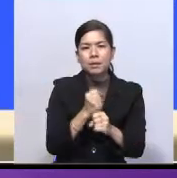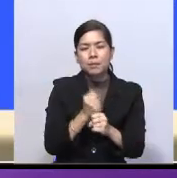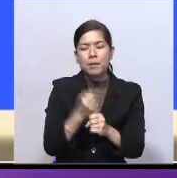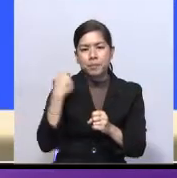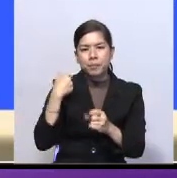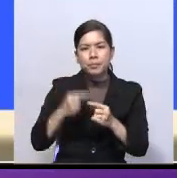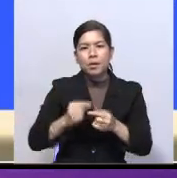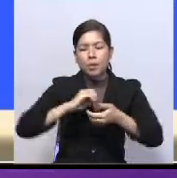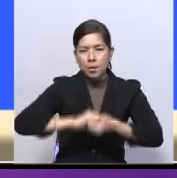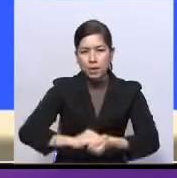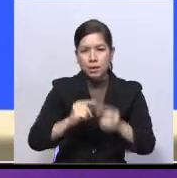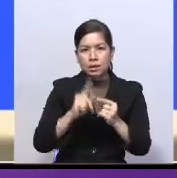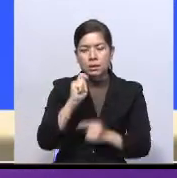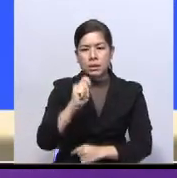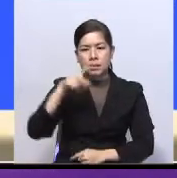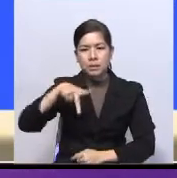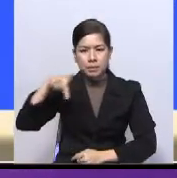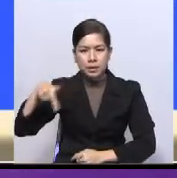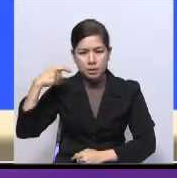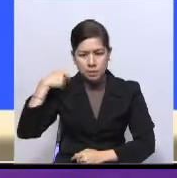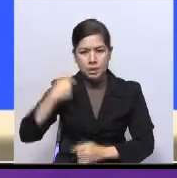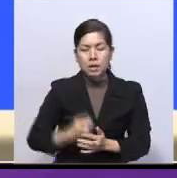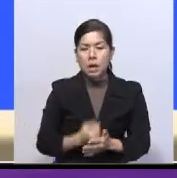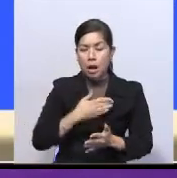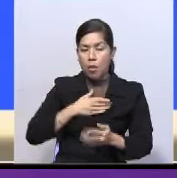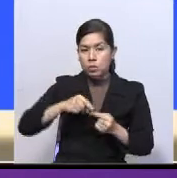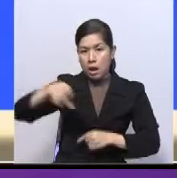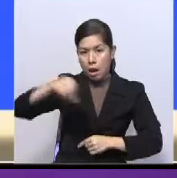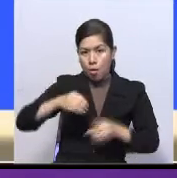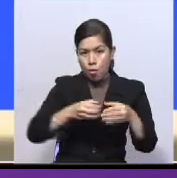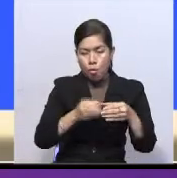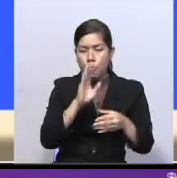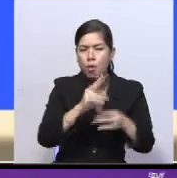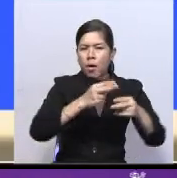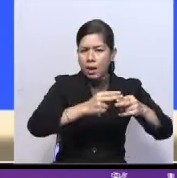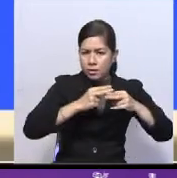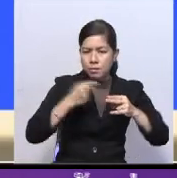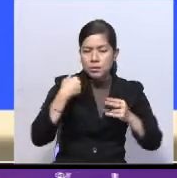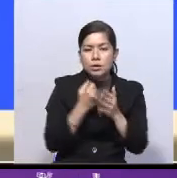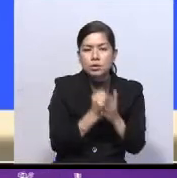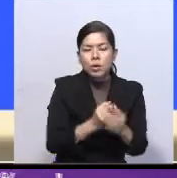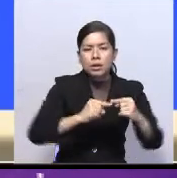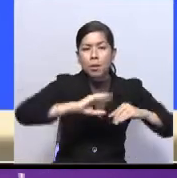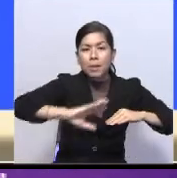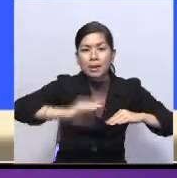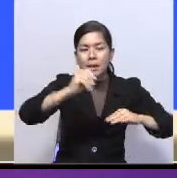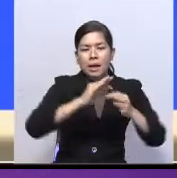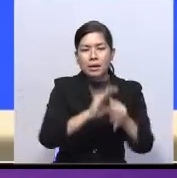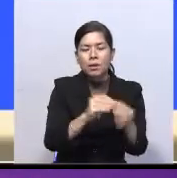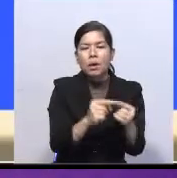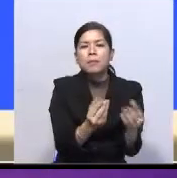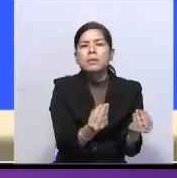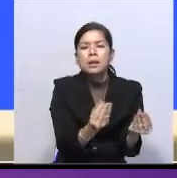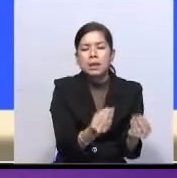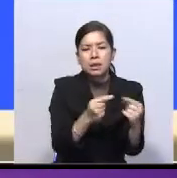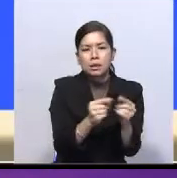นในลักษณะ Land Development เราจะเอาเอกชนเนี่ยมาช่วยพัฒนาพื้นที่700ไร่ลักษณะเดียวกับที่ประเทศจีน